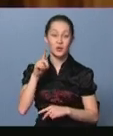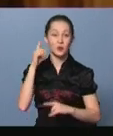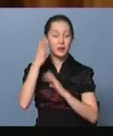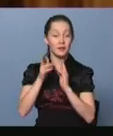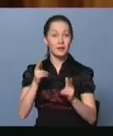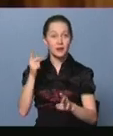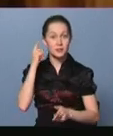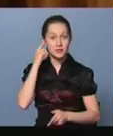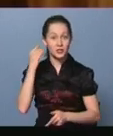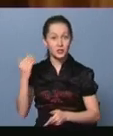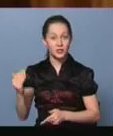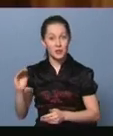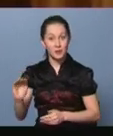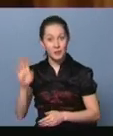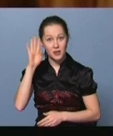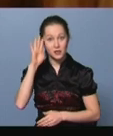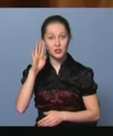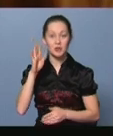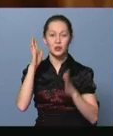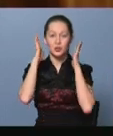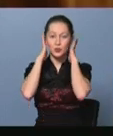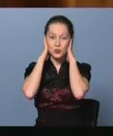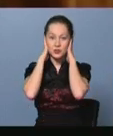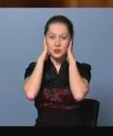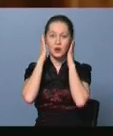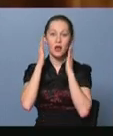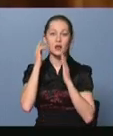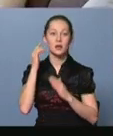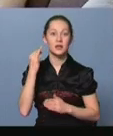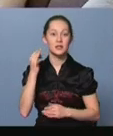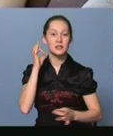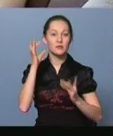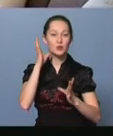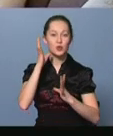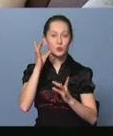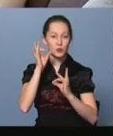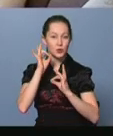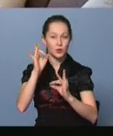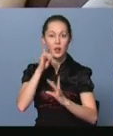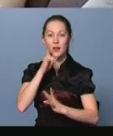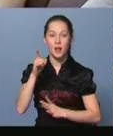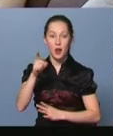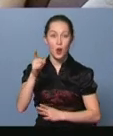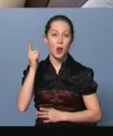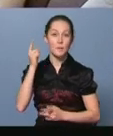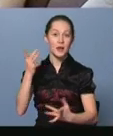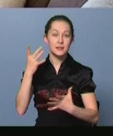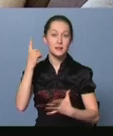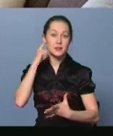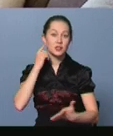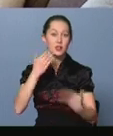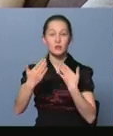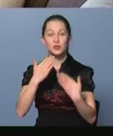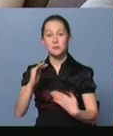слышит Арсений без аппарата, достаточно сильно закрыть уши руками. Звук будет гулким и далеким. Ясно слышать родителей и общаться с